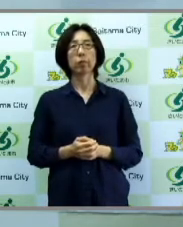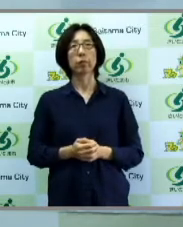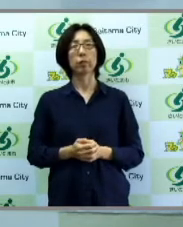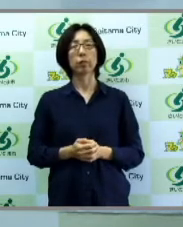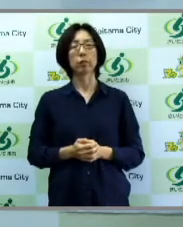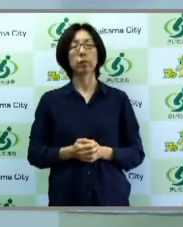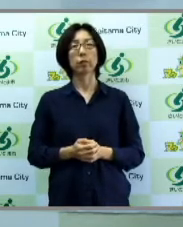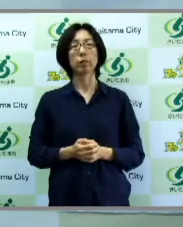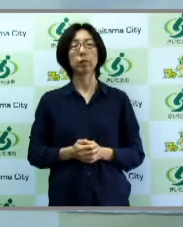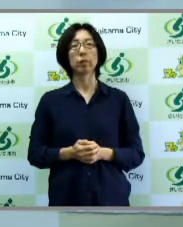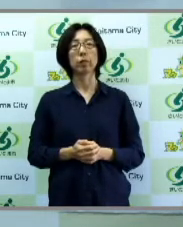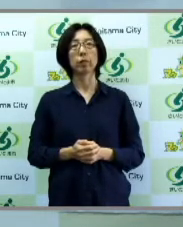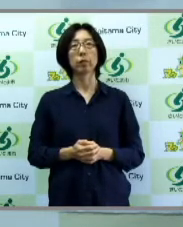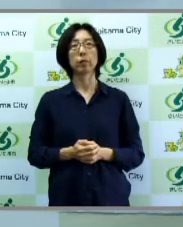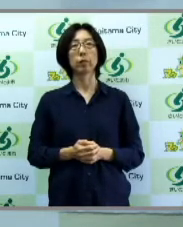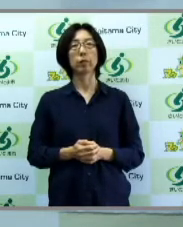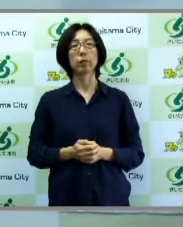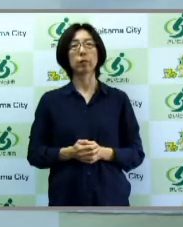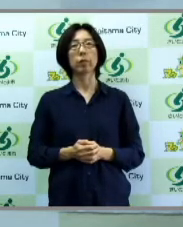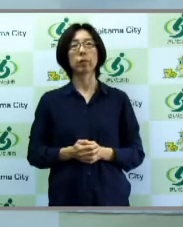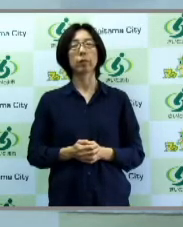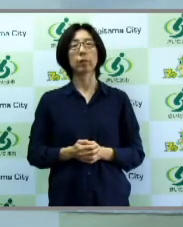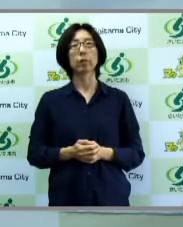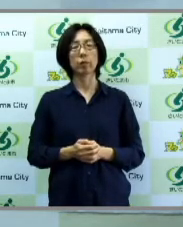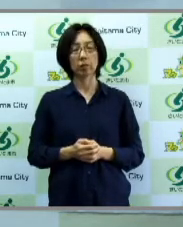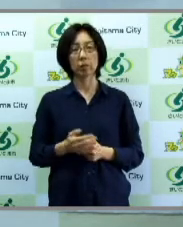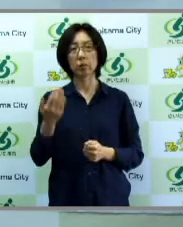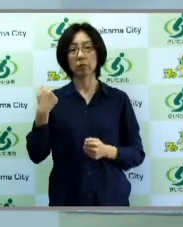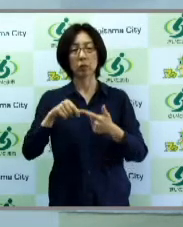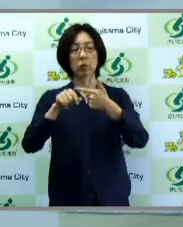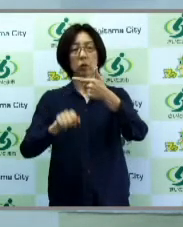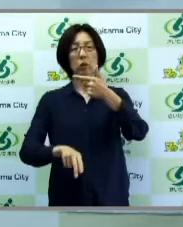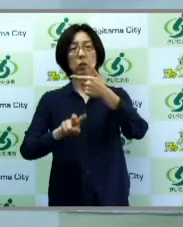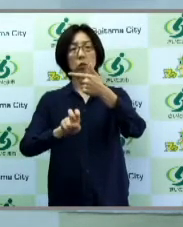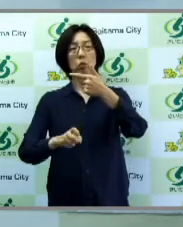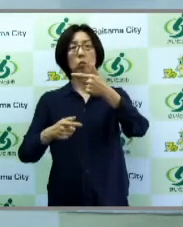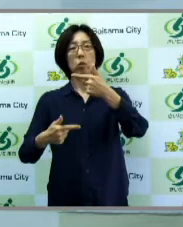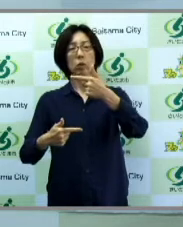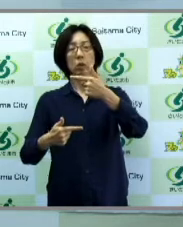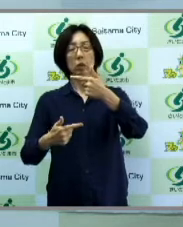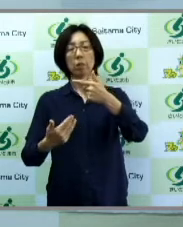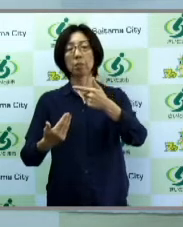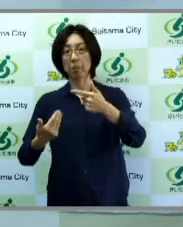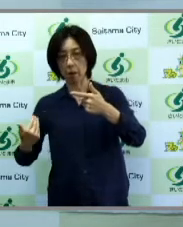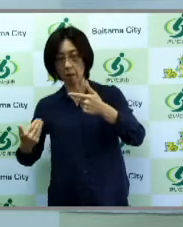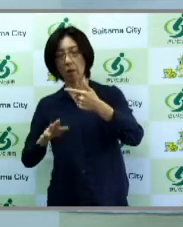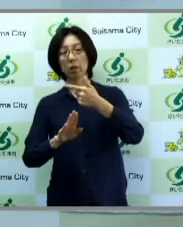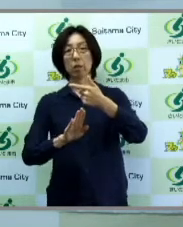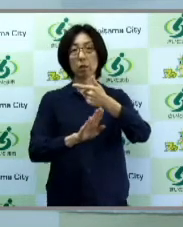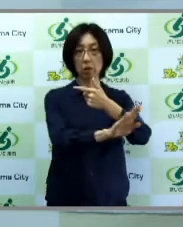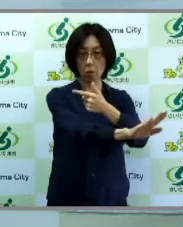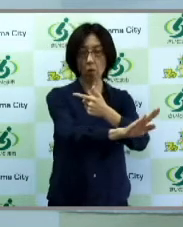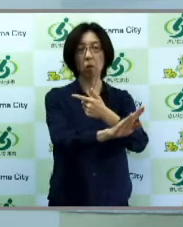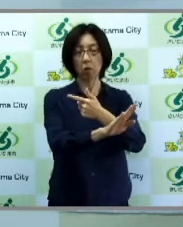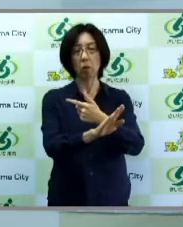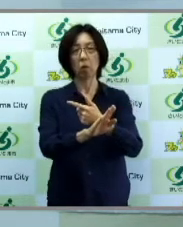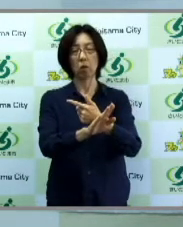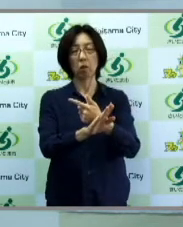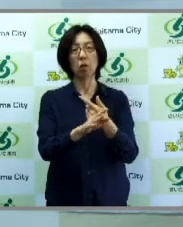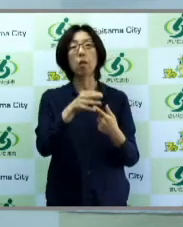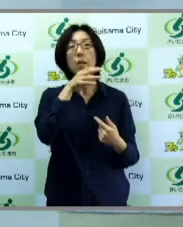表でございますけれども、これは6月26日以前と以後のこの年代別